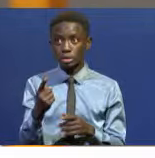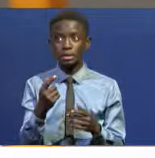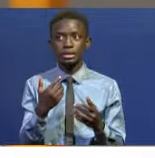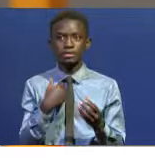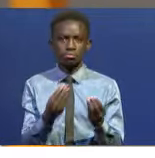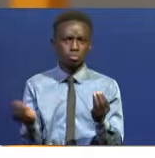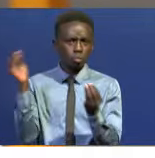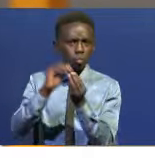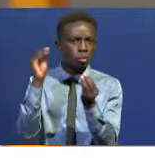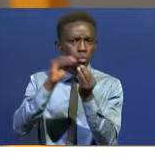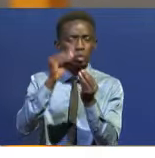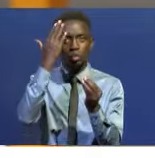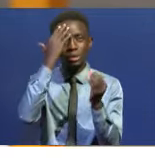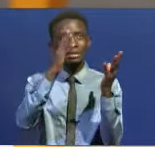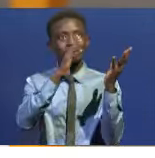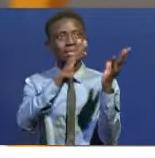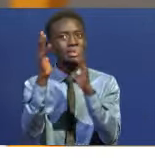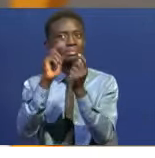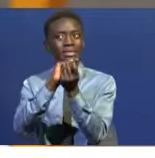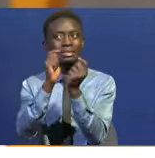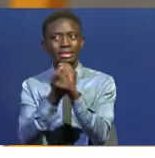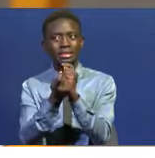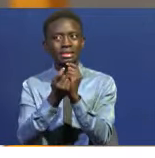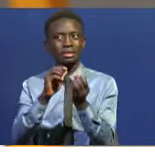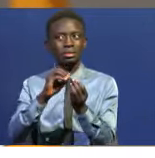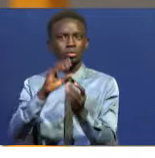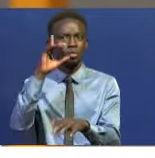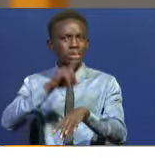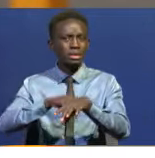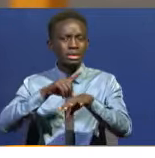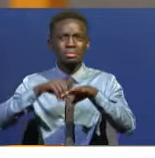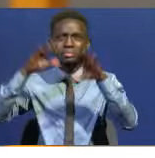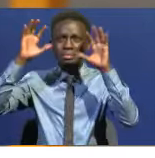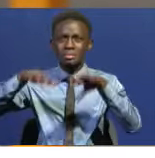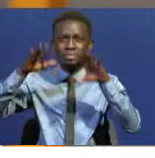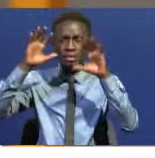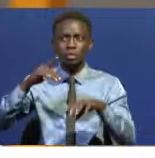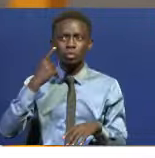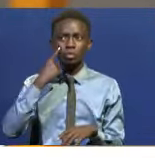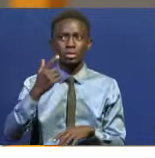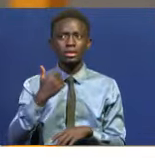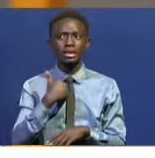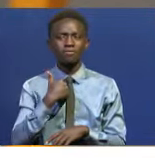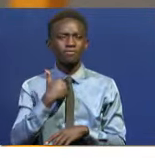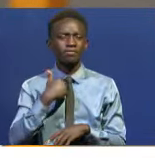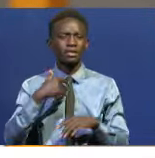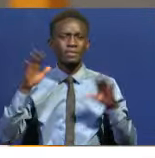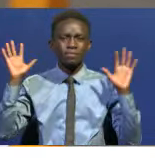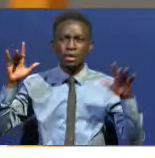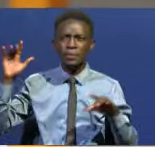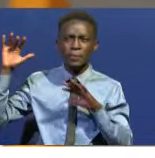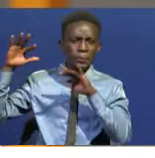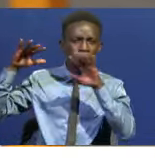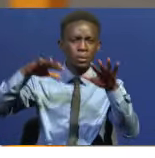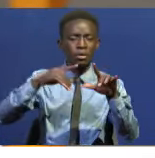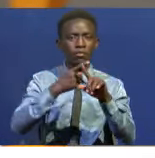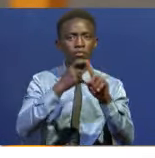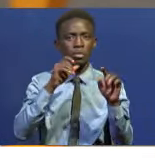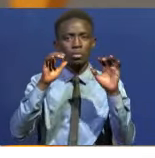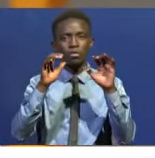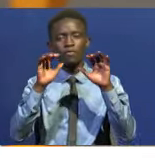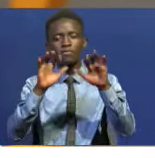wakati mfua wale sandfly wanatoka katika ile anthills ama katika sehemu hizi sama mashamba ama mahali pale ambapo